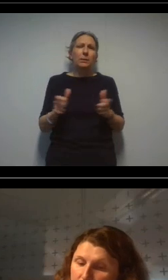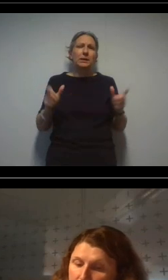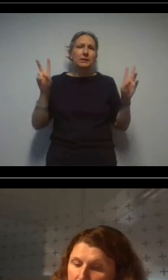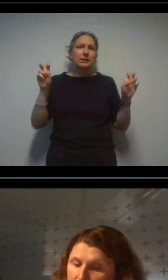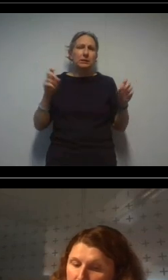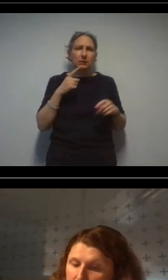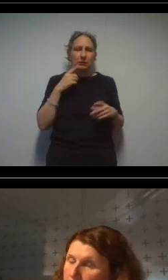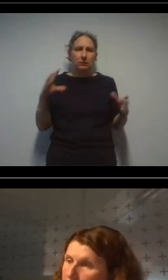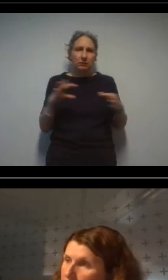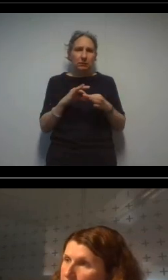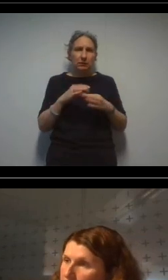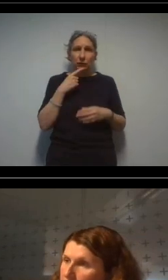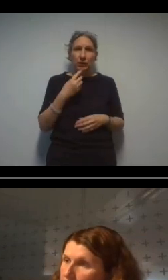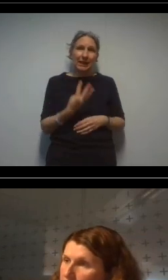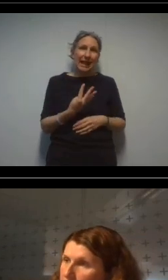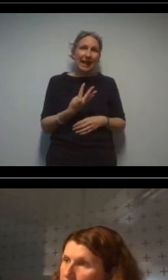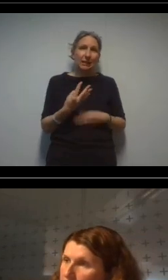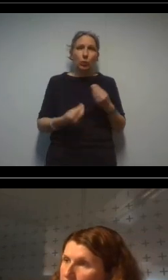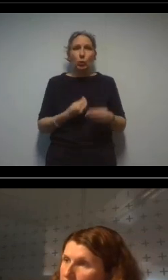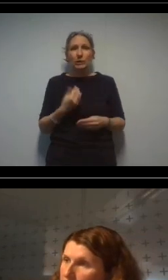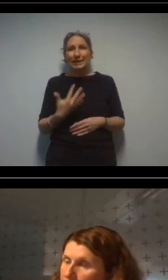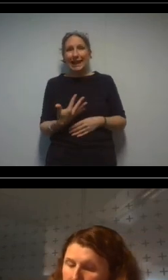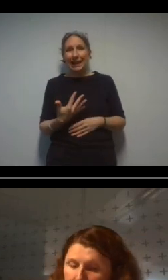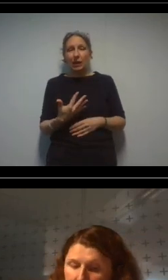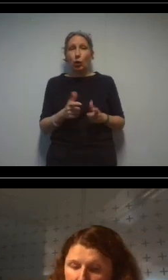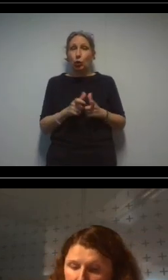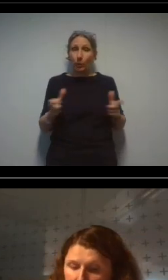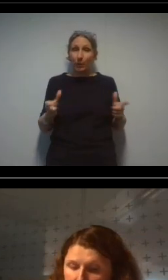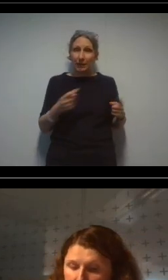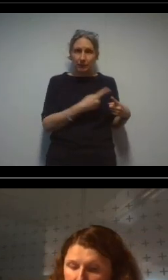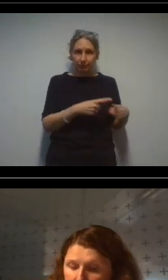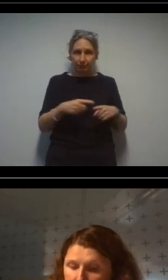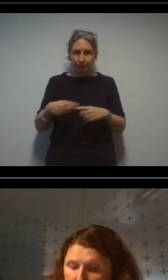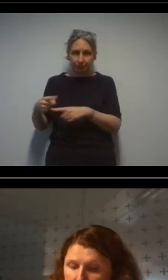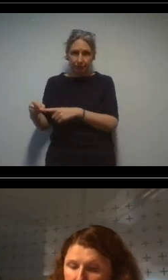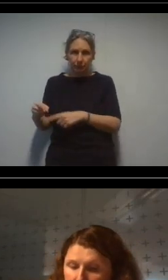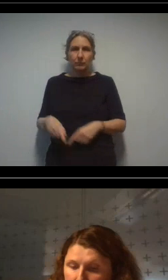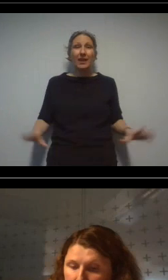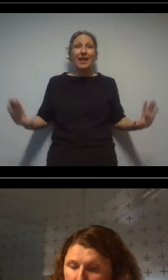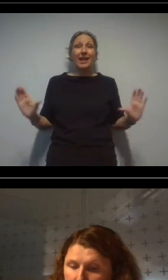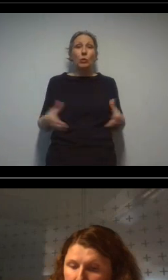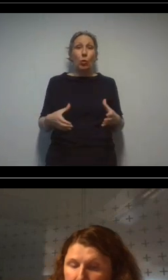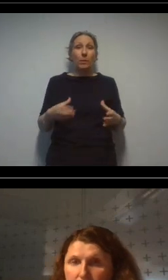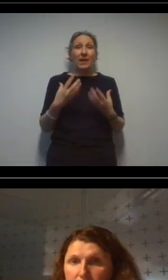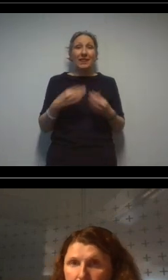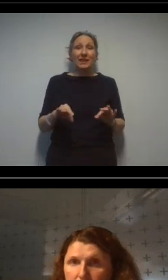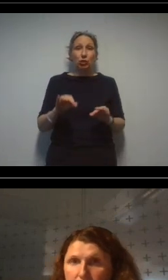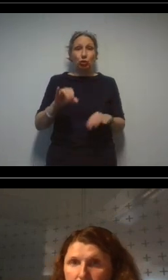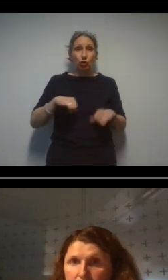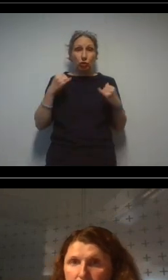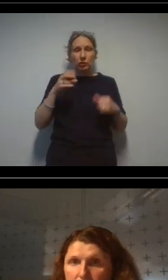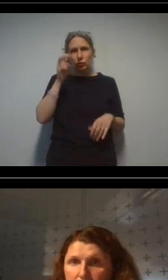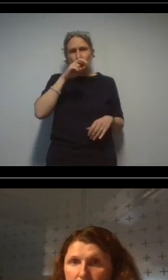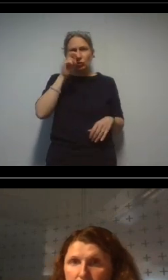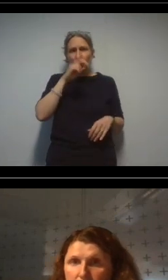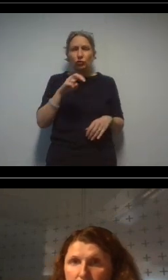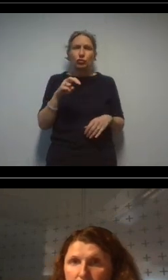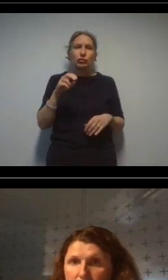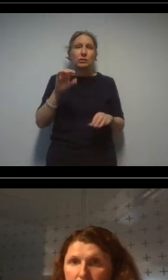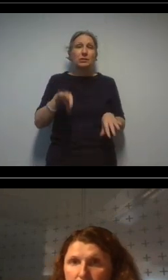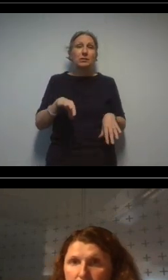prendre 4 ou 5 entreprises et on va avoir un groupe d'une dizaine de jeunes qui cherchent un stage de découverte la même semaine. Voilà,